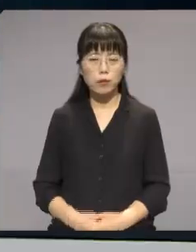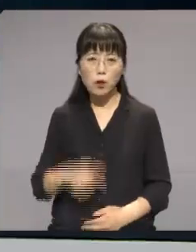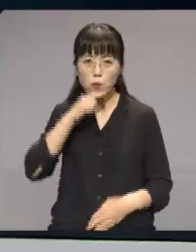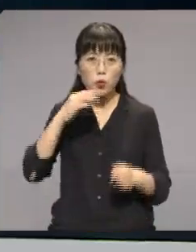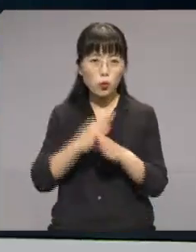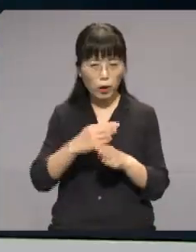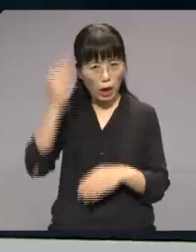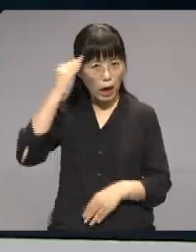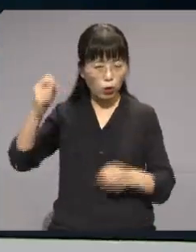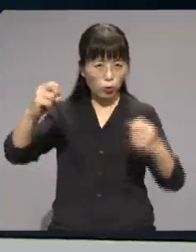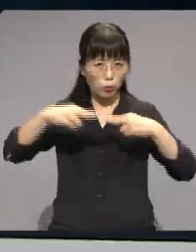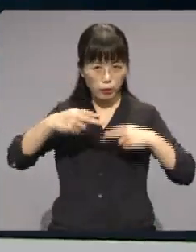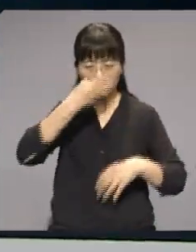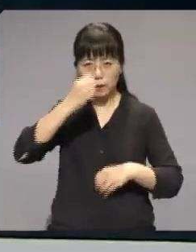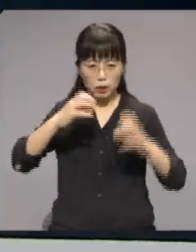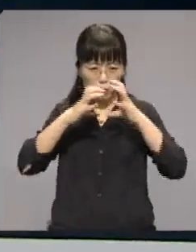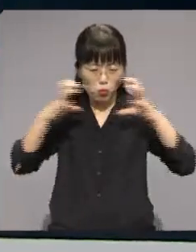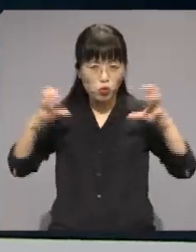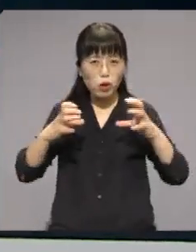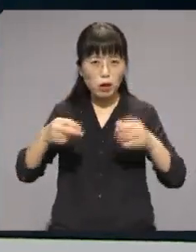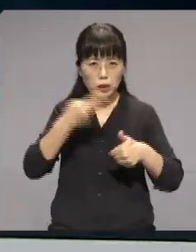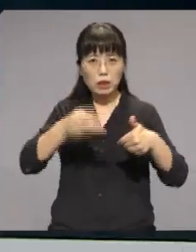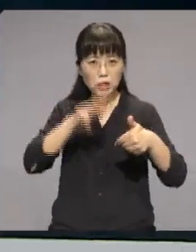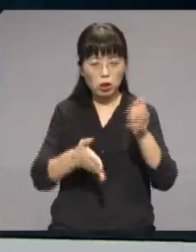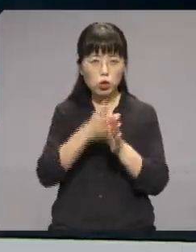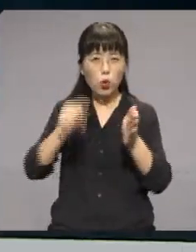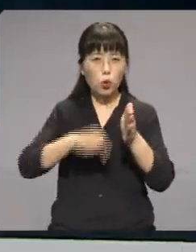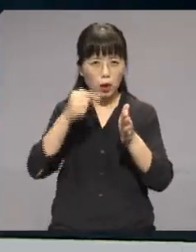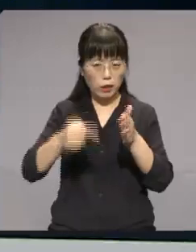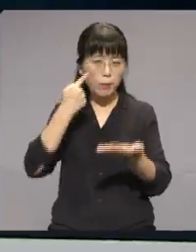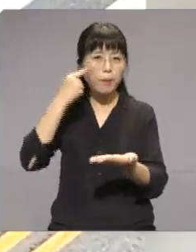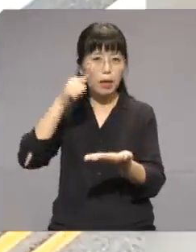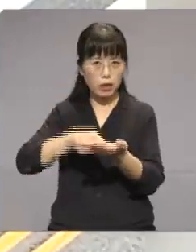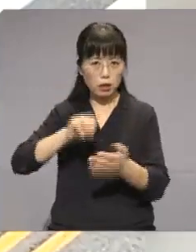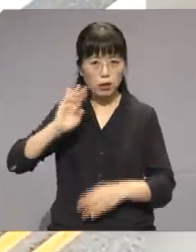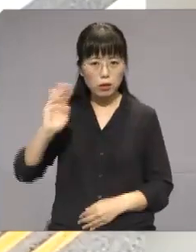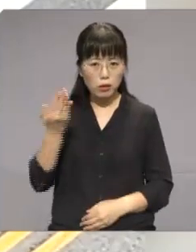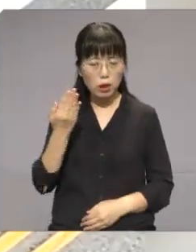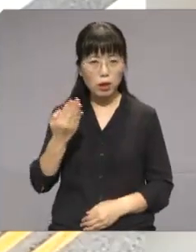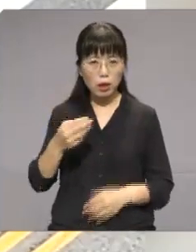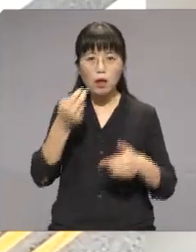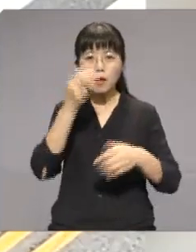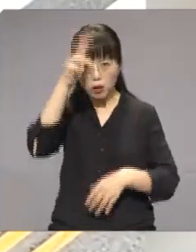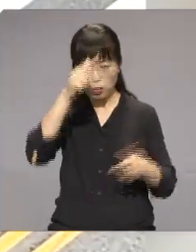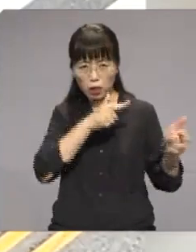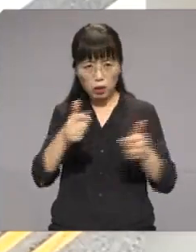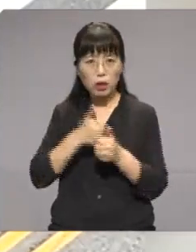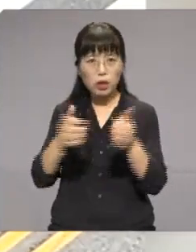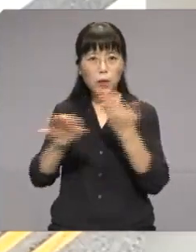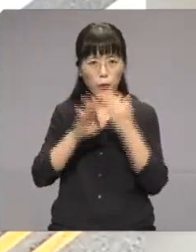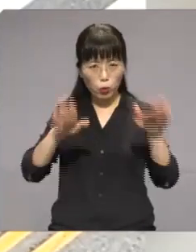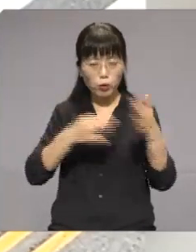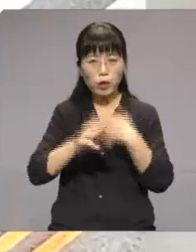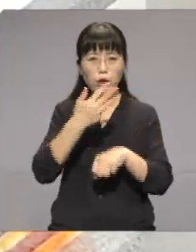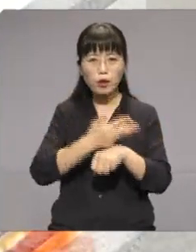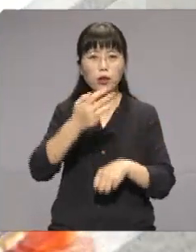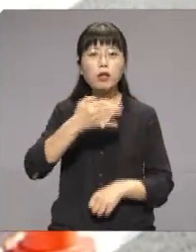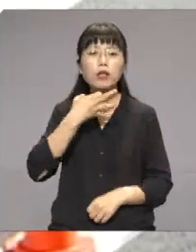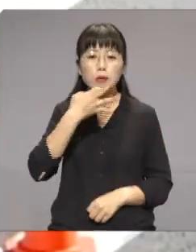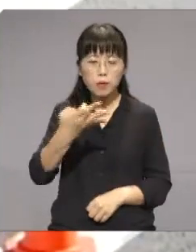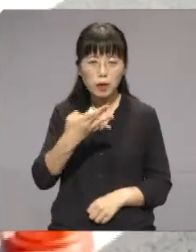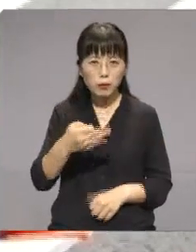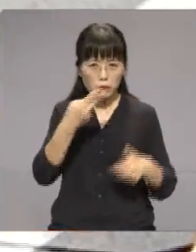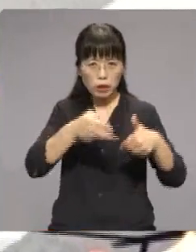북한이 남쪽으로 날린 쓰레기 풍선이 인천 도심에서 있따라 발견됐습니다 경찰등의 따르면 오늘 오전 8시 14분